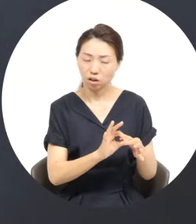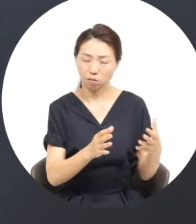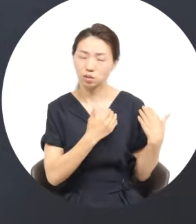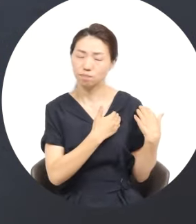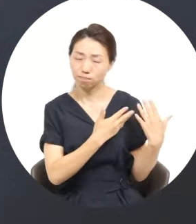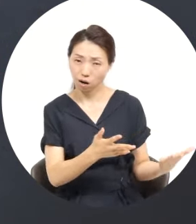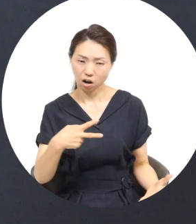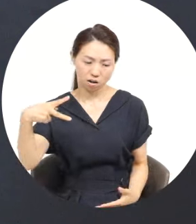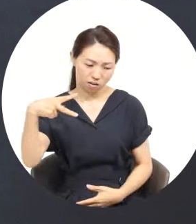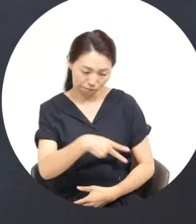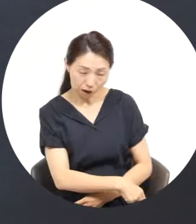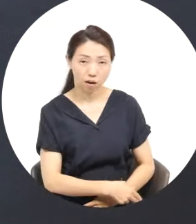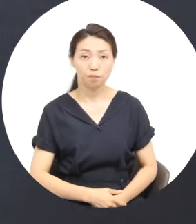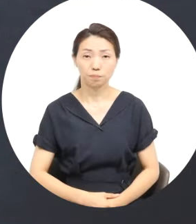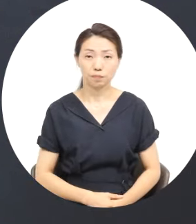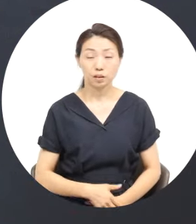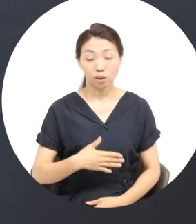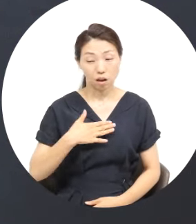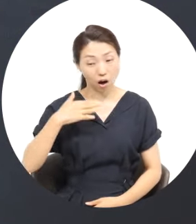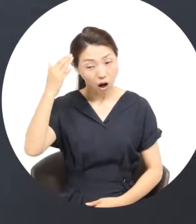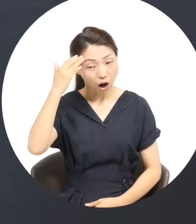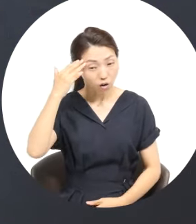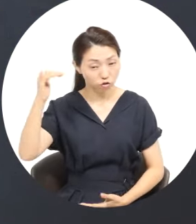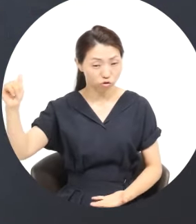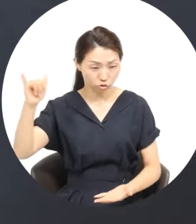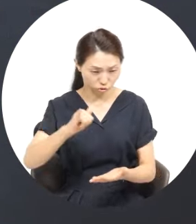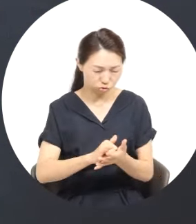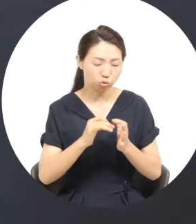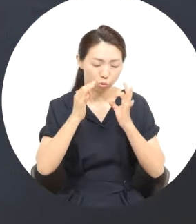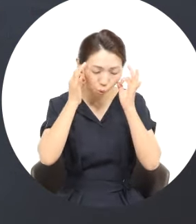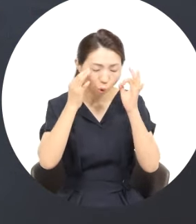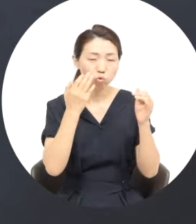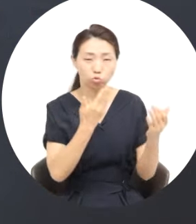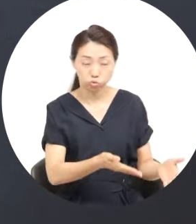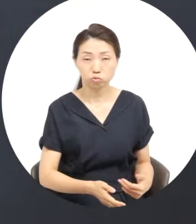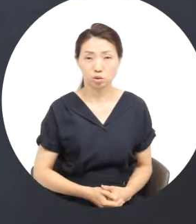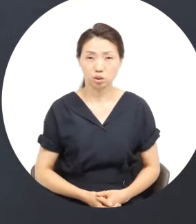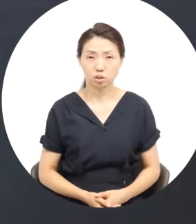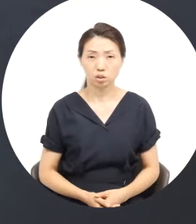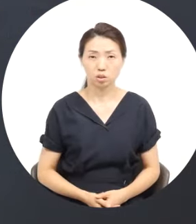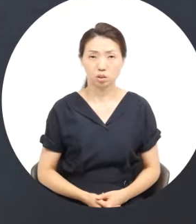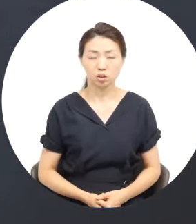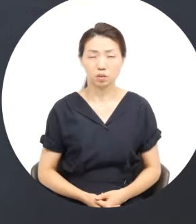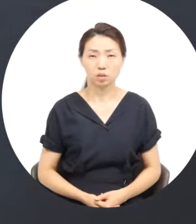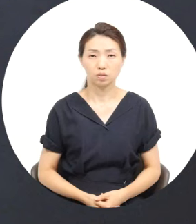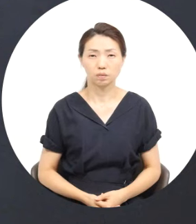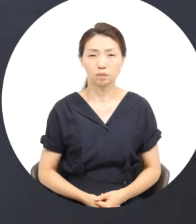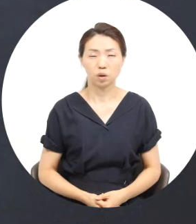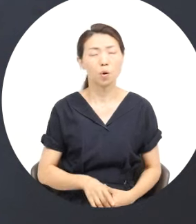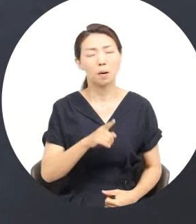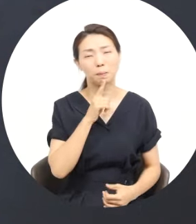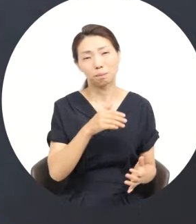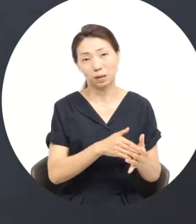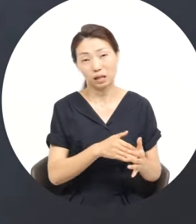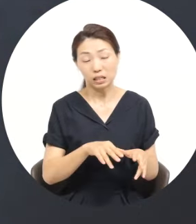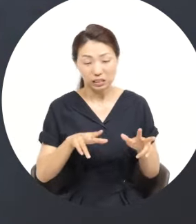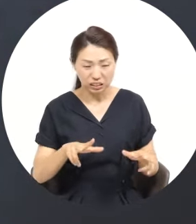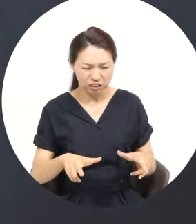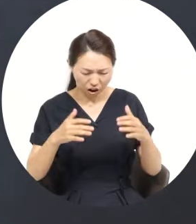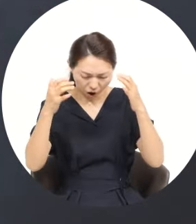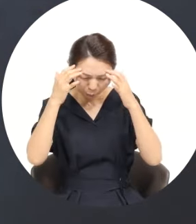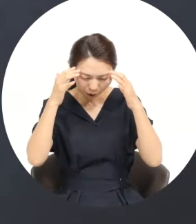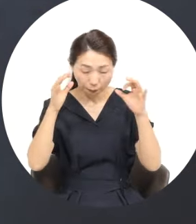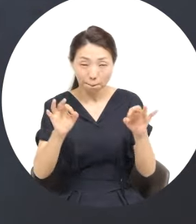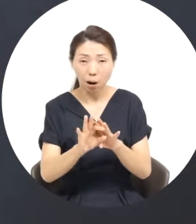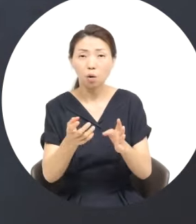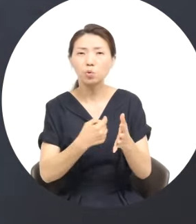알아서 해라 하고 내가 가거든 그때 가서 내가 노력하겠다 이러고, 지금은 마음 괴롭지 않으려면 마음을